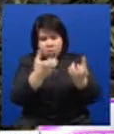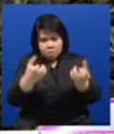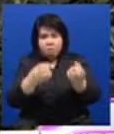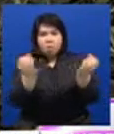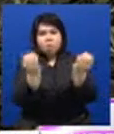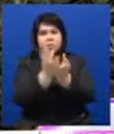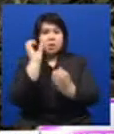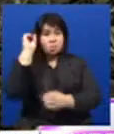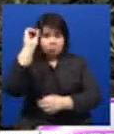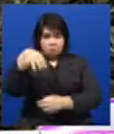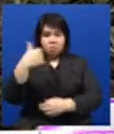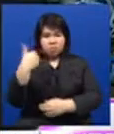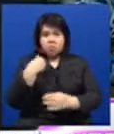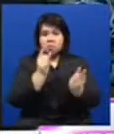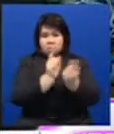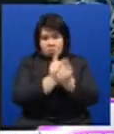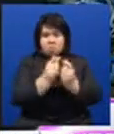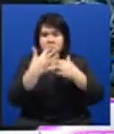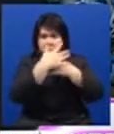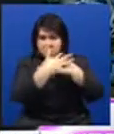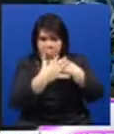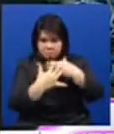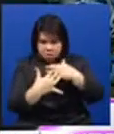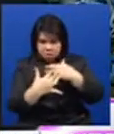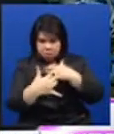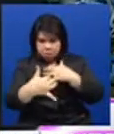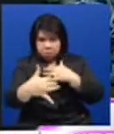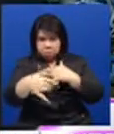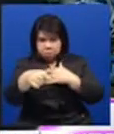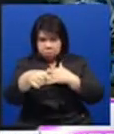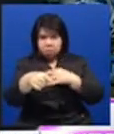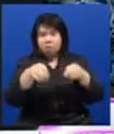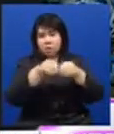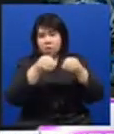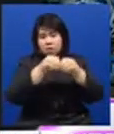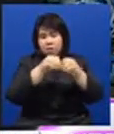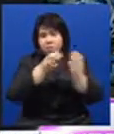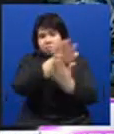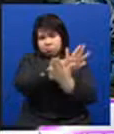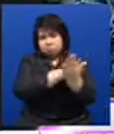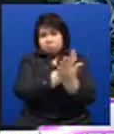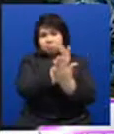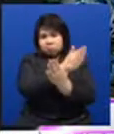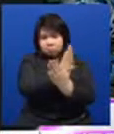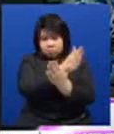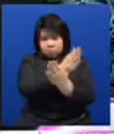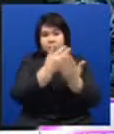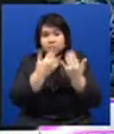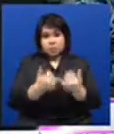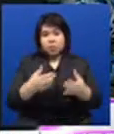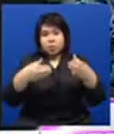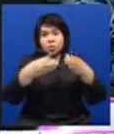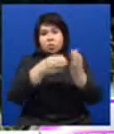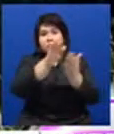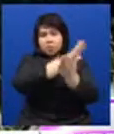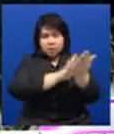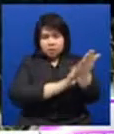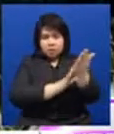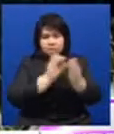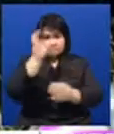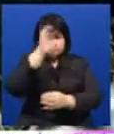ระเบิดกว้างนอกจากนี้ยังพบรอยเลือดเป็นทางยาวเข้าไปอย่างประเทศเพื่อนบ้านขณะที่เจ้าหน้าที่ฝ่ายไทยระดมกำลังไล่ล่า